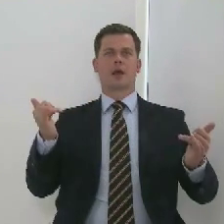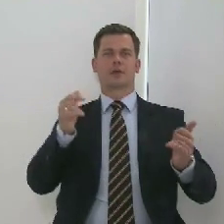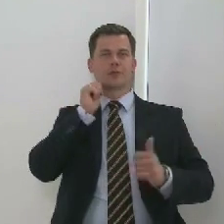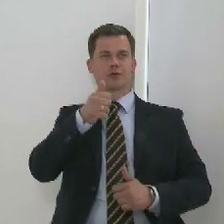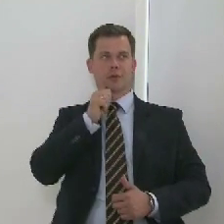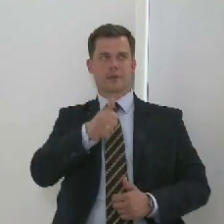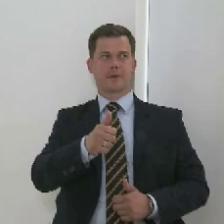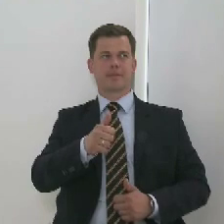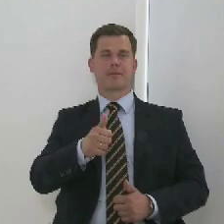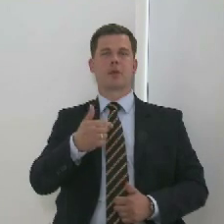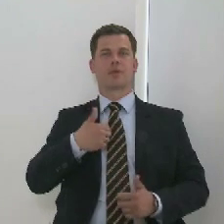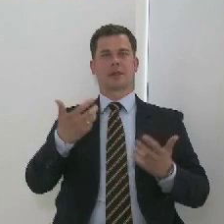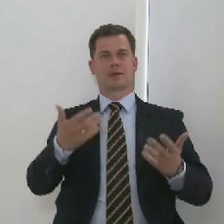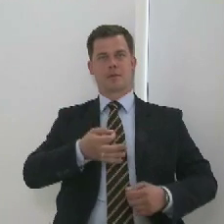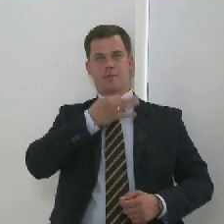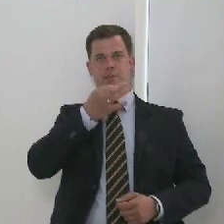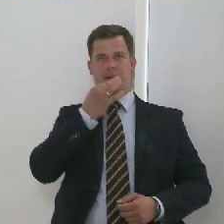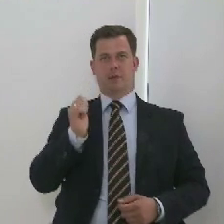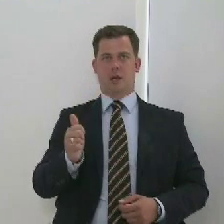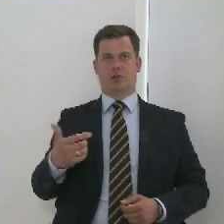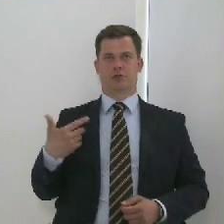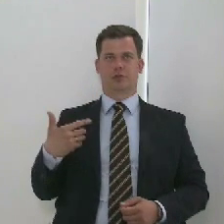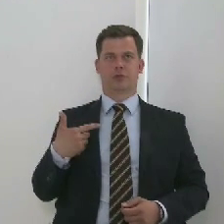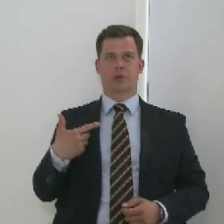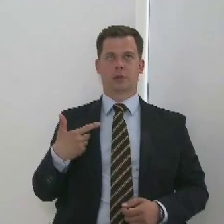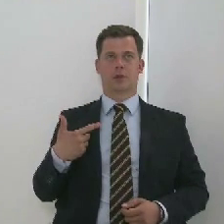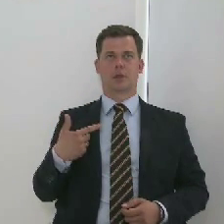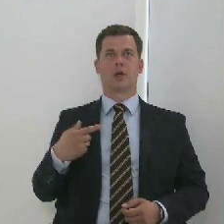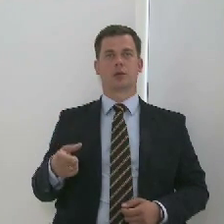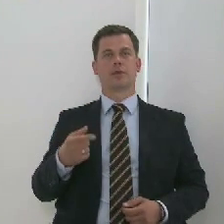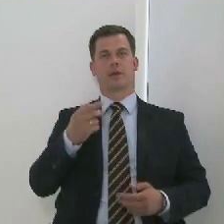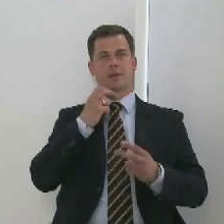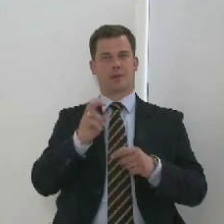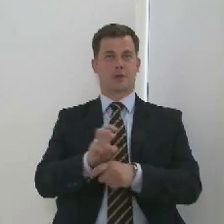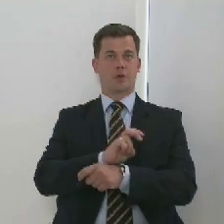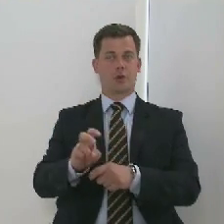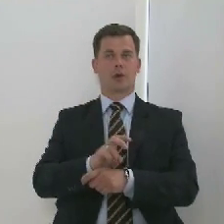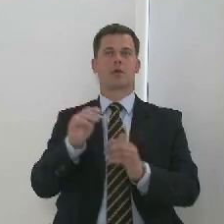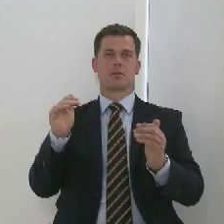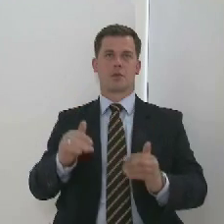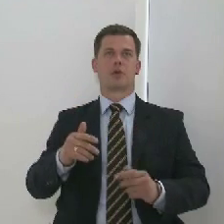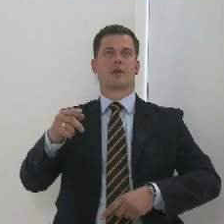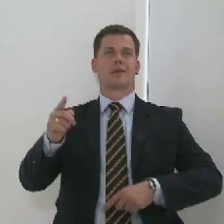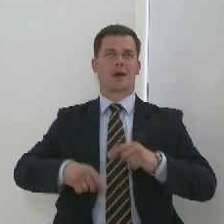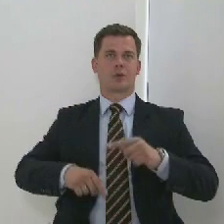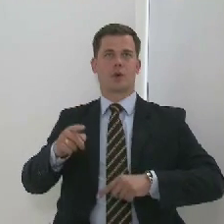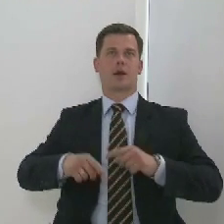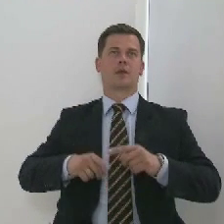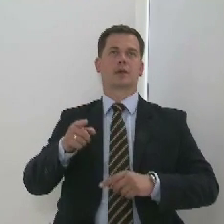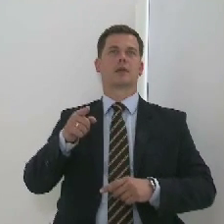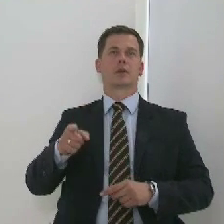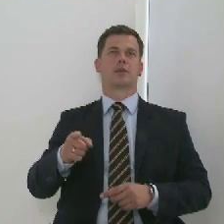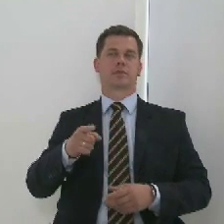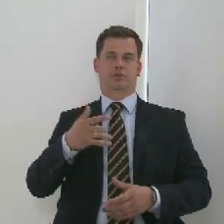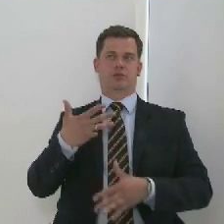dzień? To przede wszystkim chcemy poprawiać jakość życia poprzez technologię, która umożliwi produkcję naturalnych i